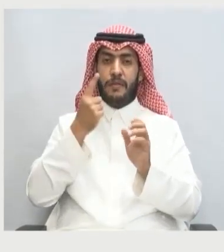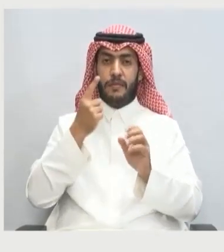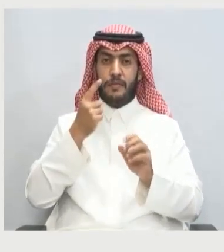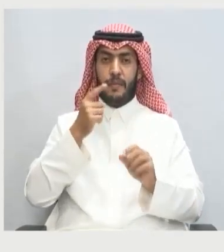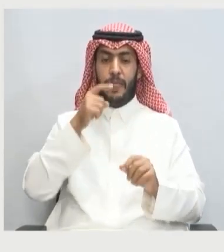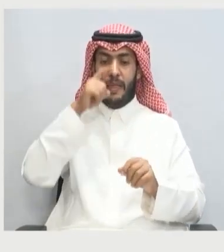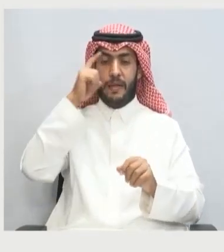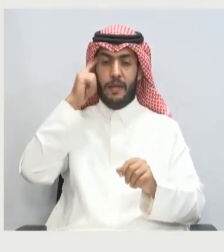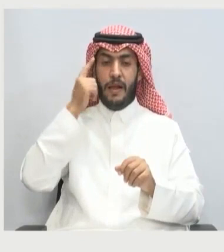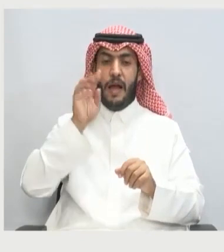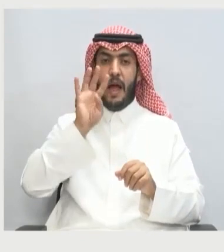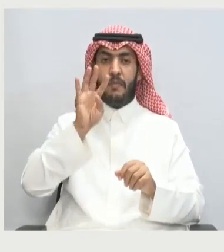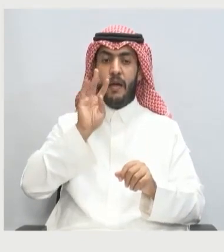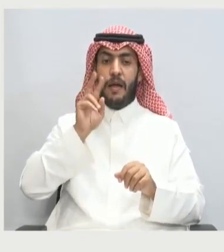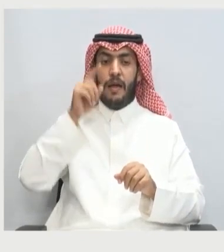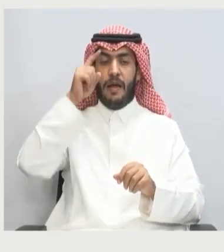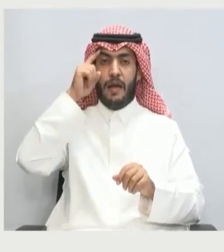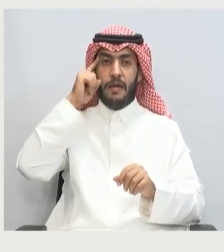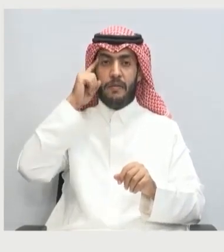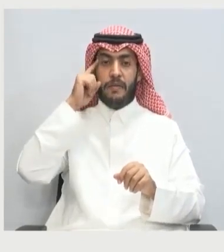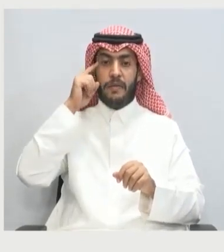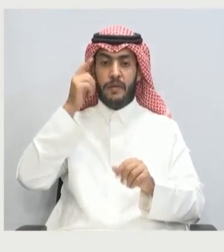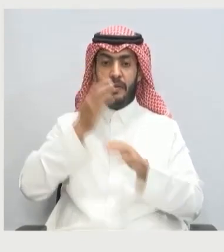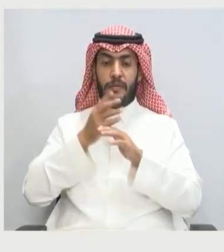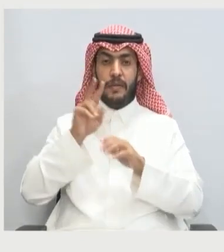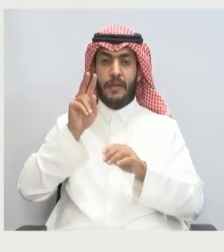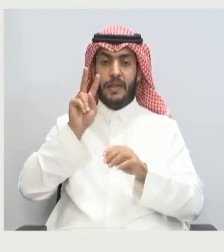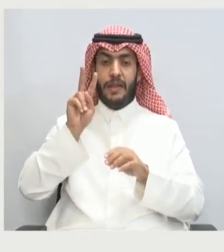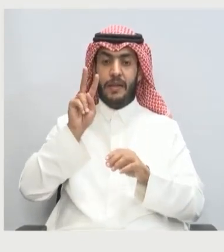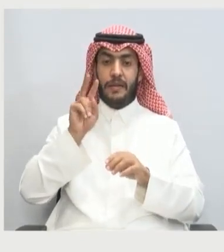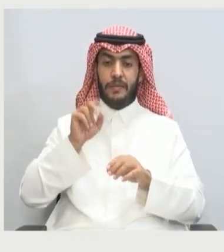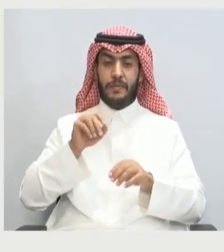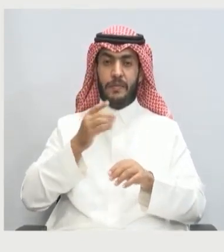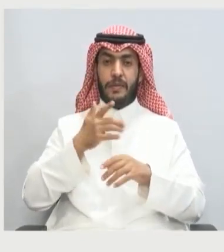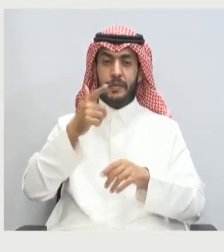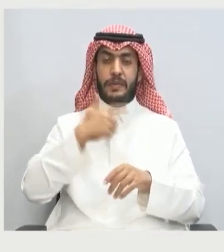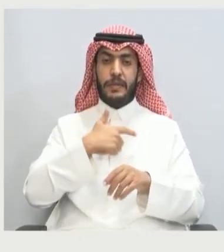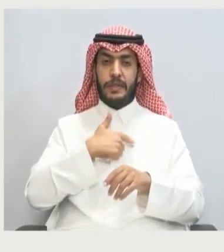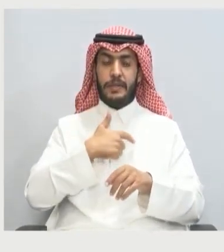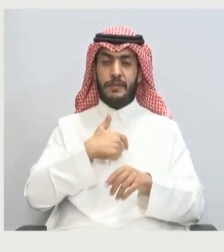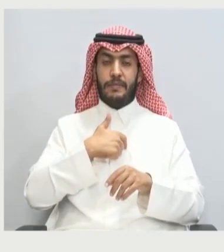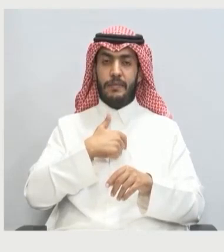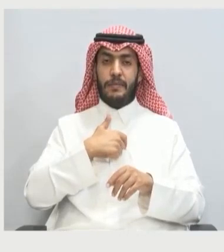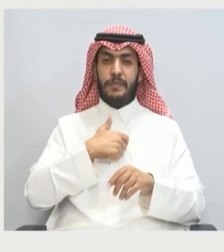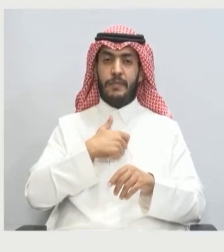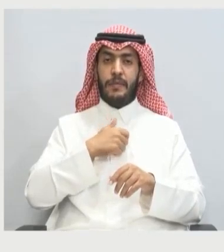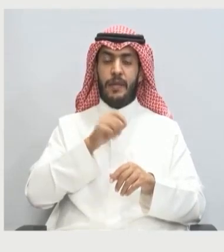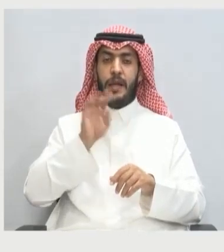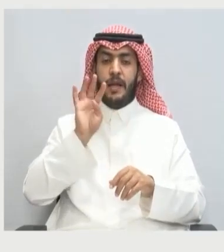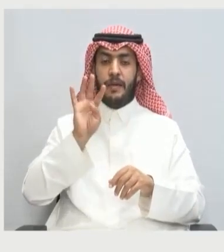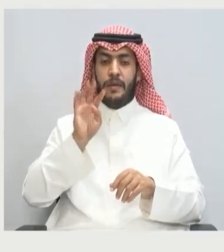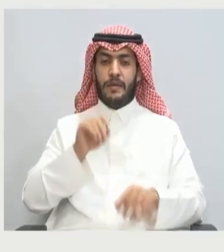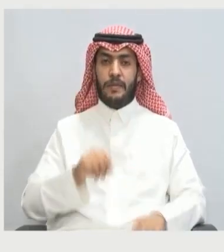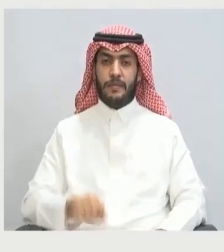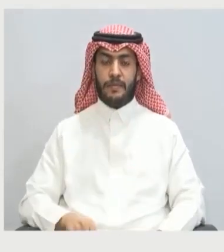على اي اساس قلنا اربع مرات عندما ارفعها الى الاس اثنان سنقول انها ستساي اربعه